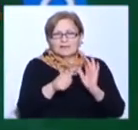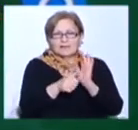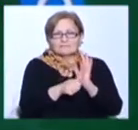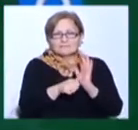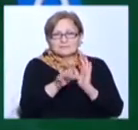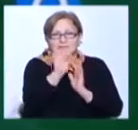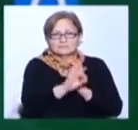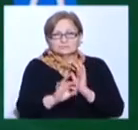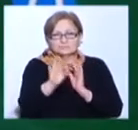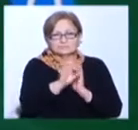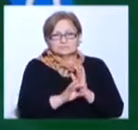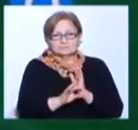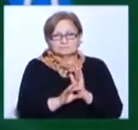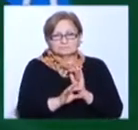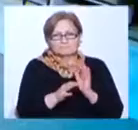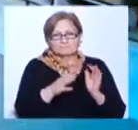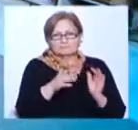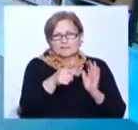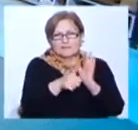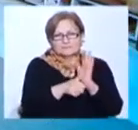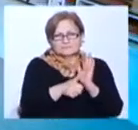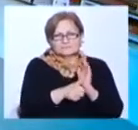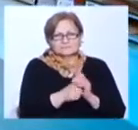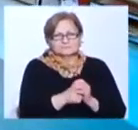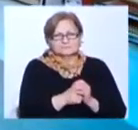სიტყვა. ჩვენი 6-იანი.